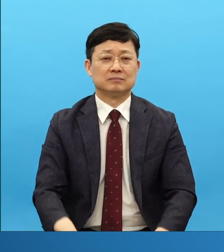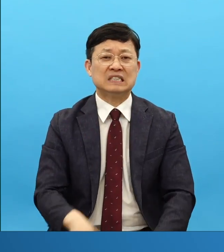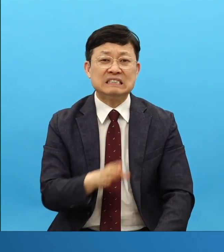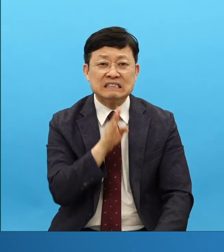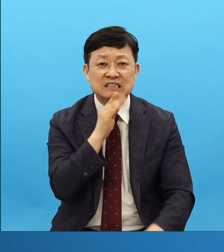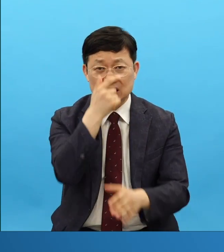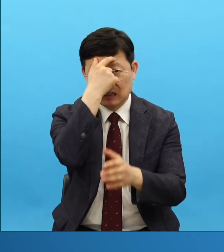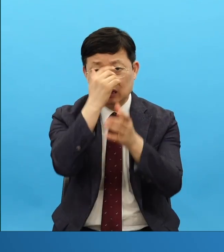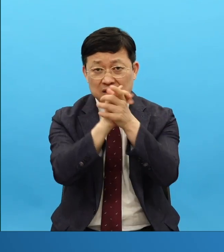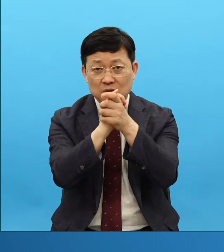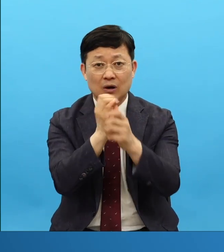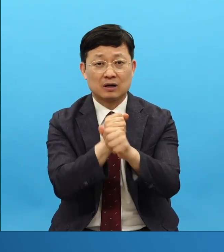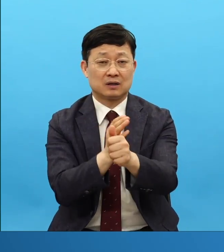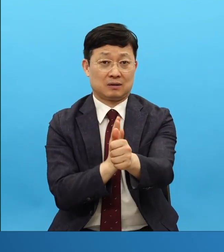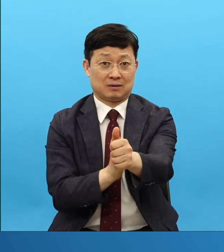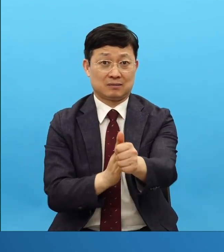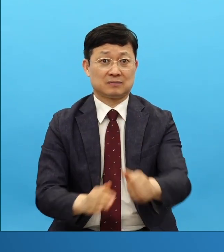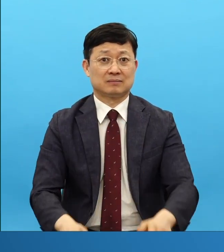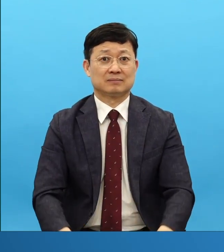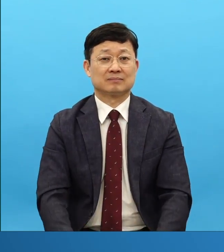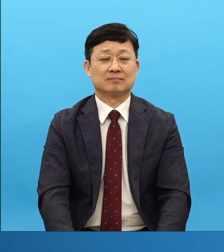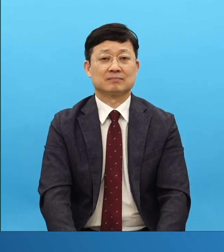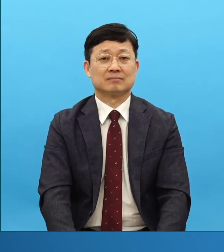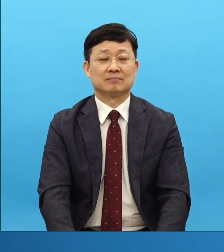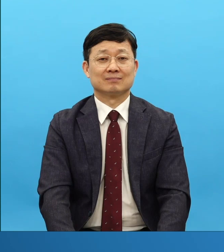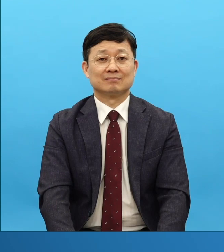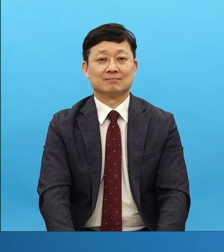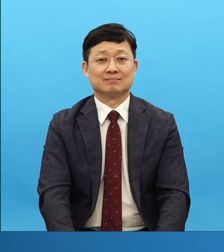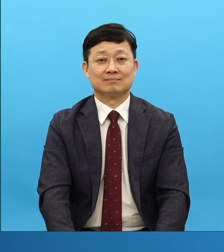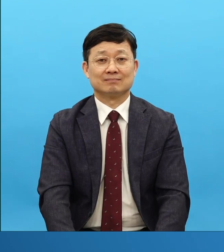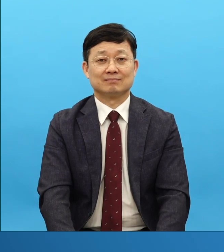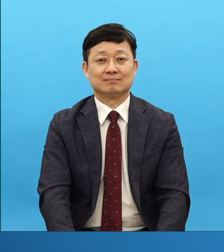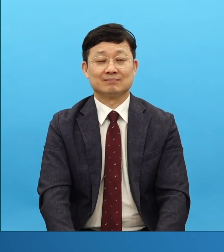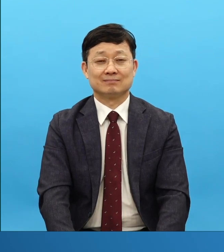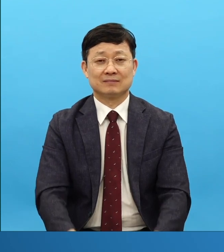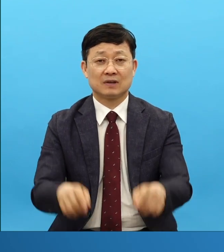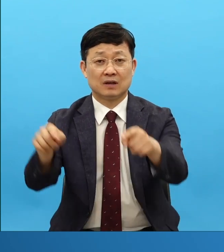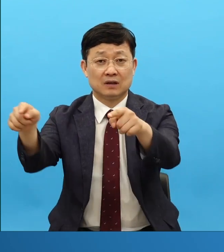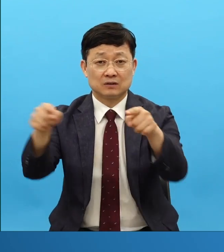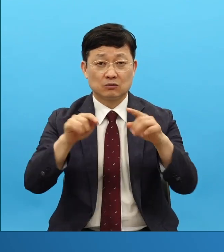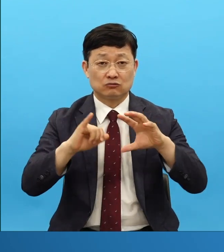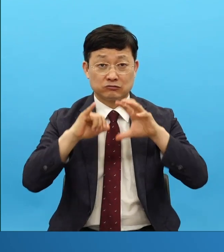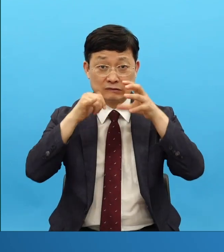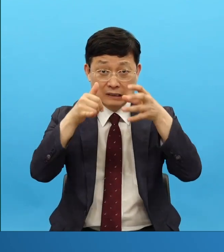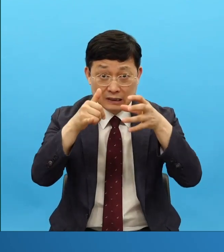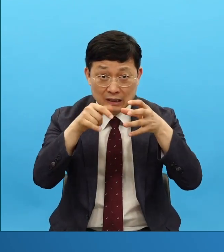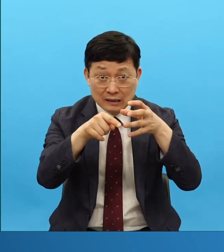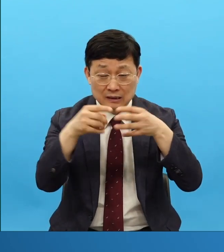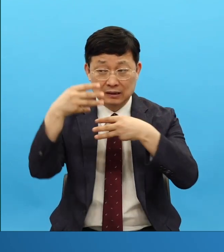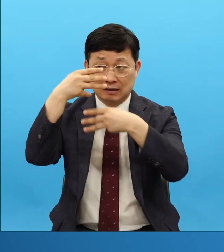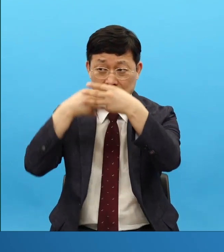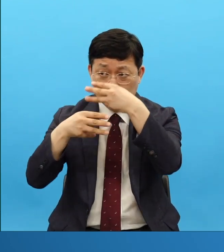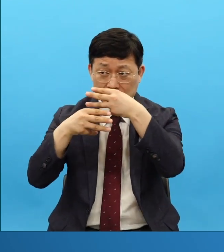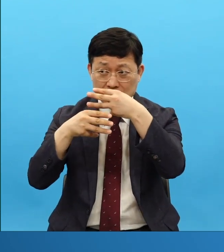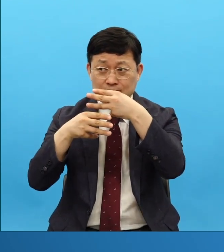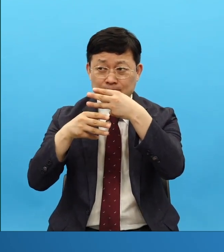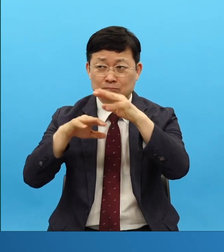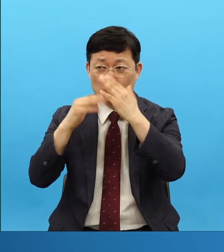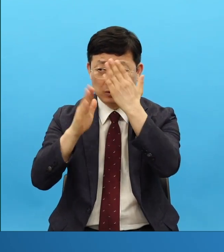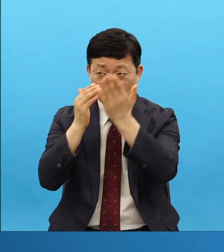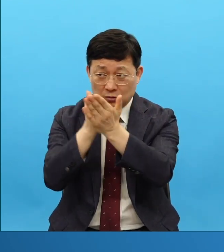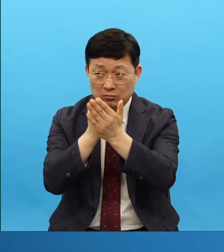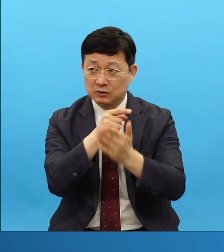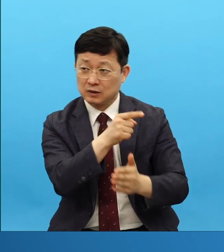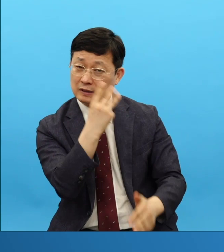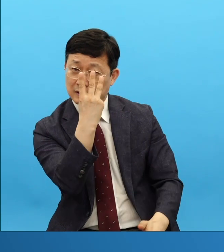기도해야 됩니다. What I'm talking to you here is very important. You must 예, pray for this. 전국 세계가 렘넌트와 모든 성도는 세